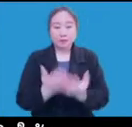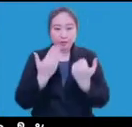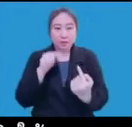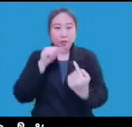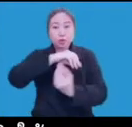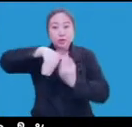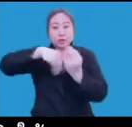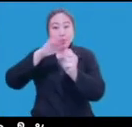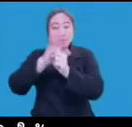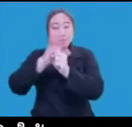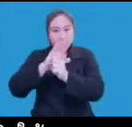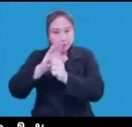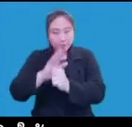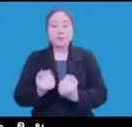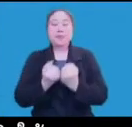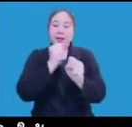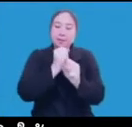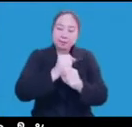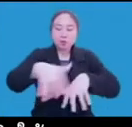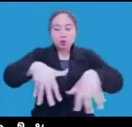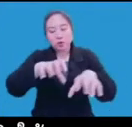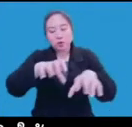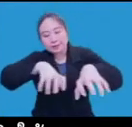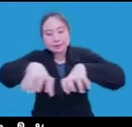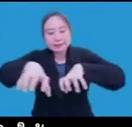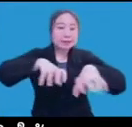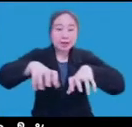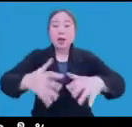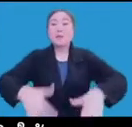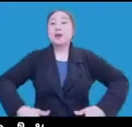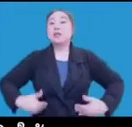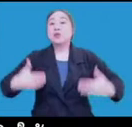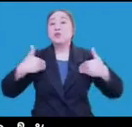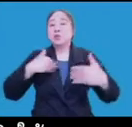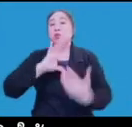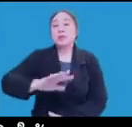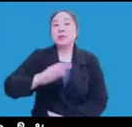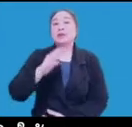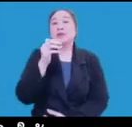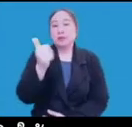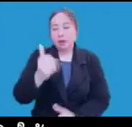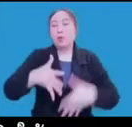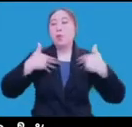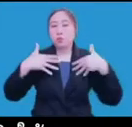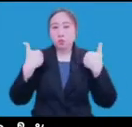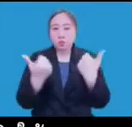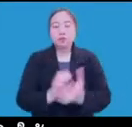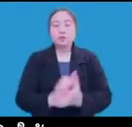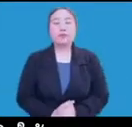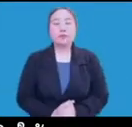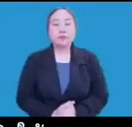ลักปรัชญาเศรษฐกิจพอเพียงเนี่ยไปใช้ในการบริหารจัดการชุมชนให้ประชาชนมีคุณภาพชีวิตที่ดีขึ้นและมีความสุขนะ